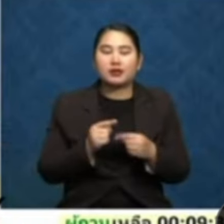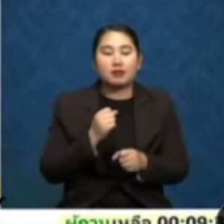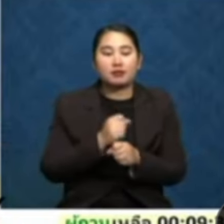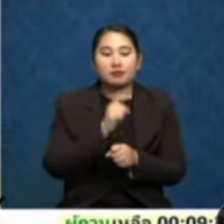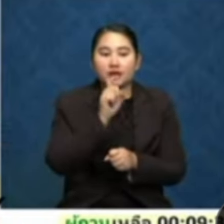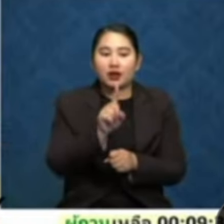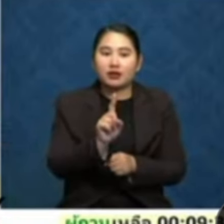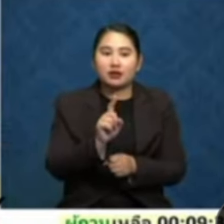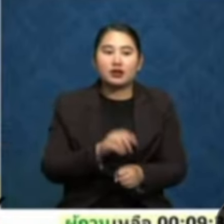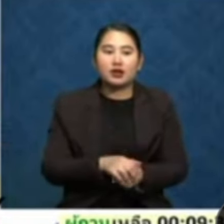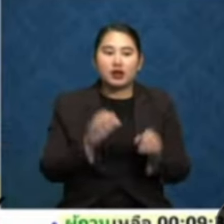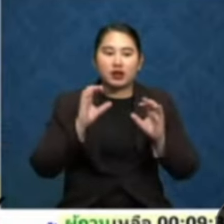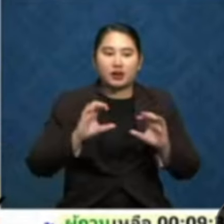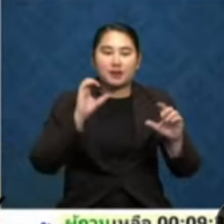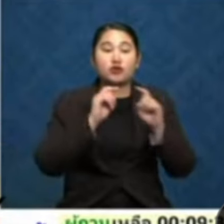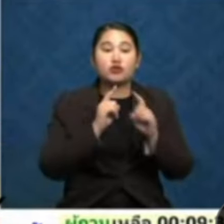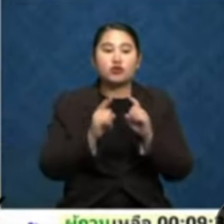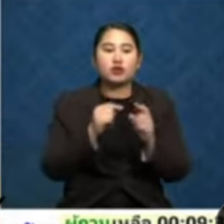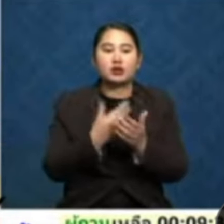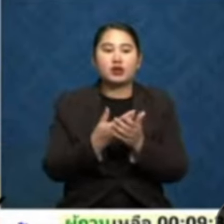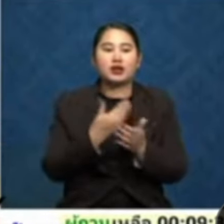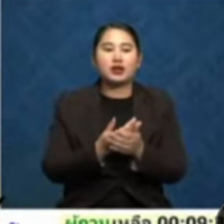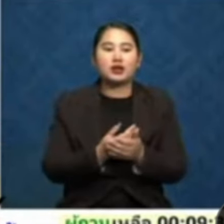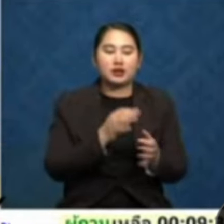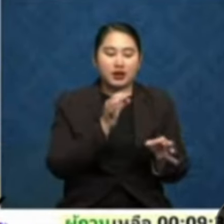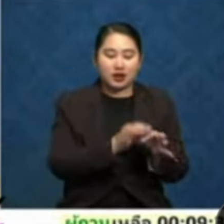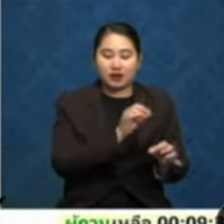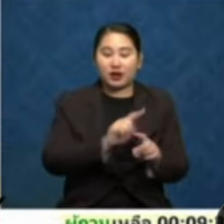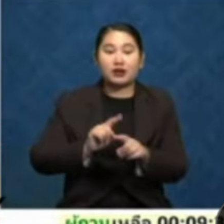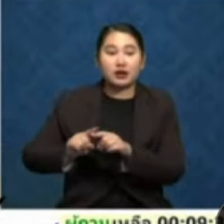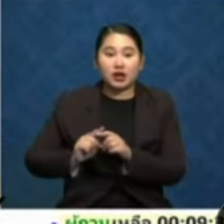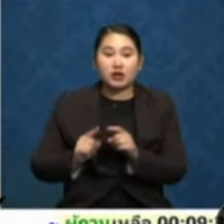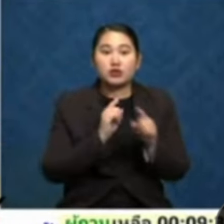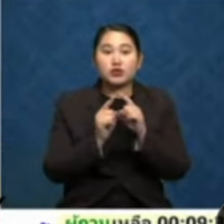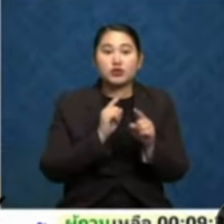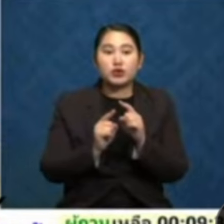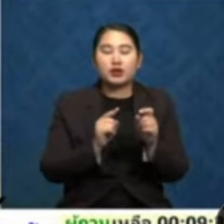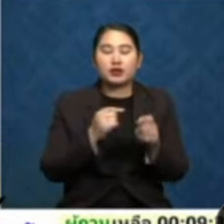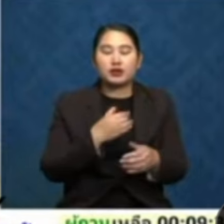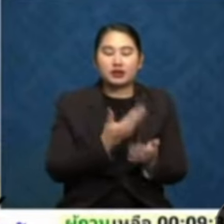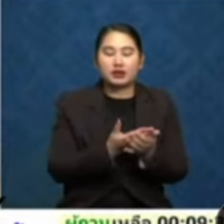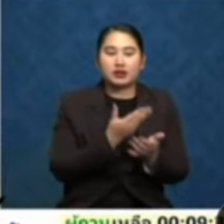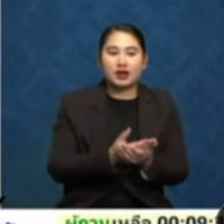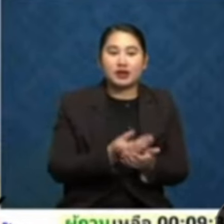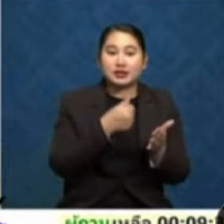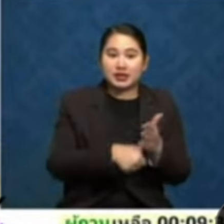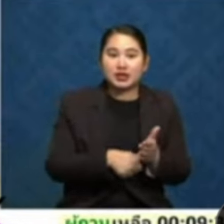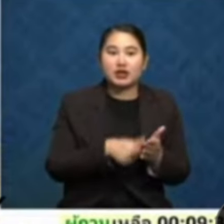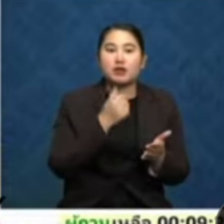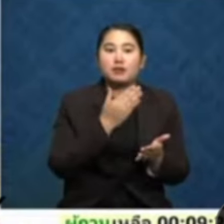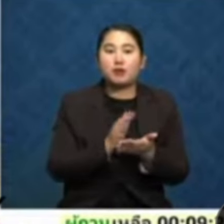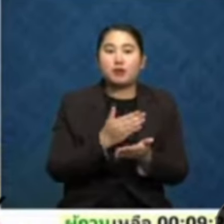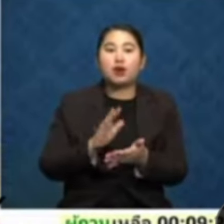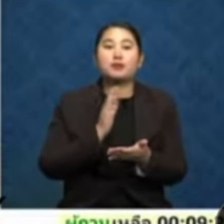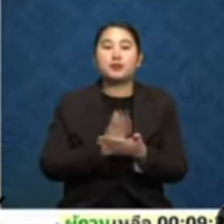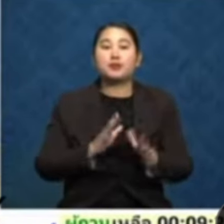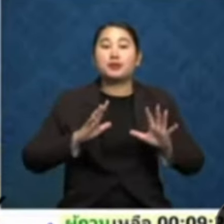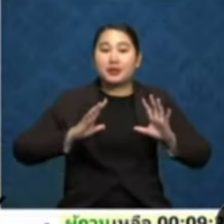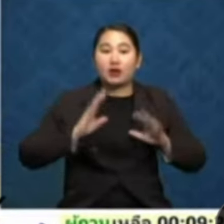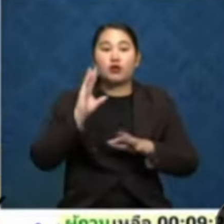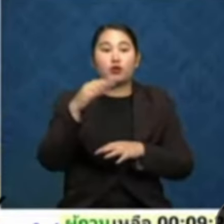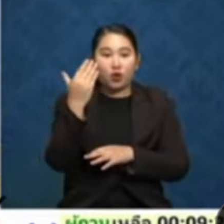อย่างไรครับที่รัฐบาลจะเจรจาร่วมกับธนาคารทุกภาคส่วนนะครับให้มีการพักทั้งต้นและพักทั้งดอกนะครับเพื่อช่วยเหลือเยียวยา